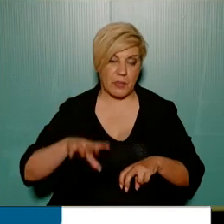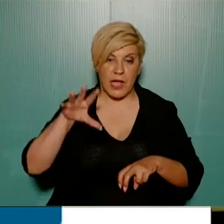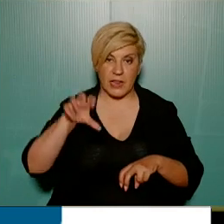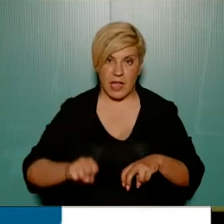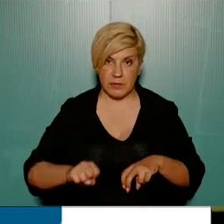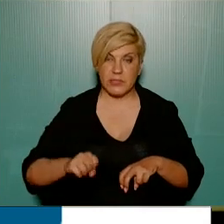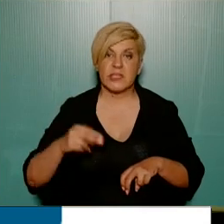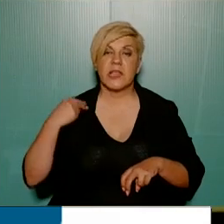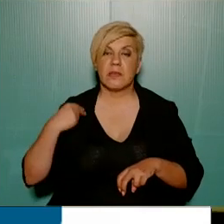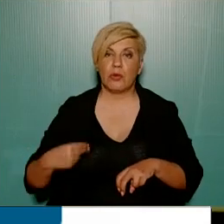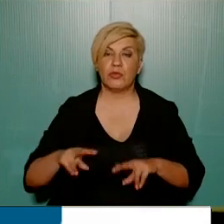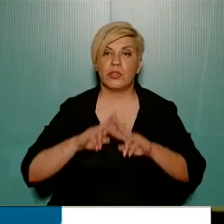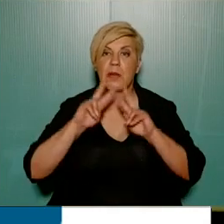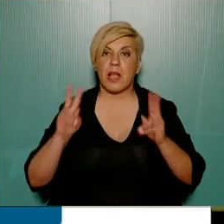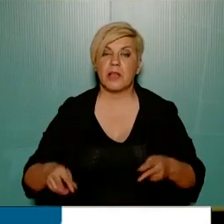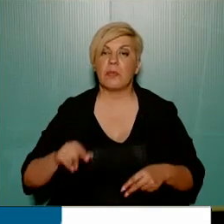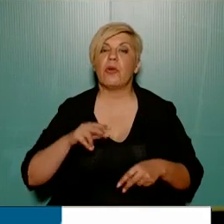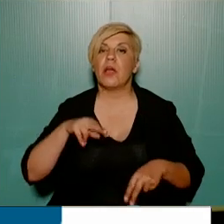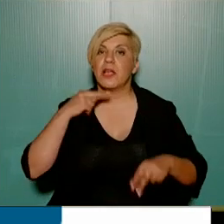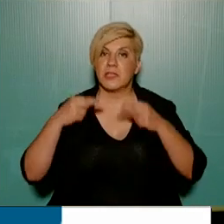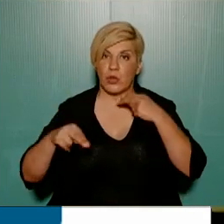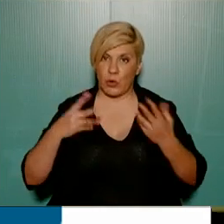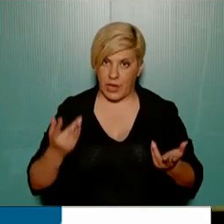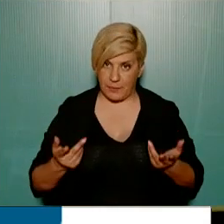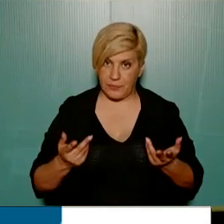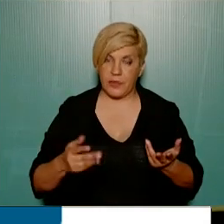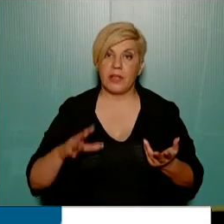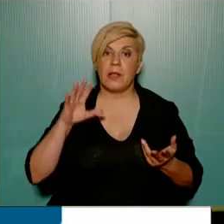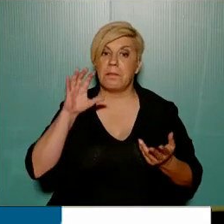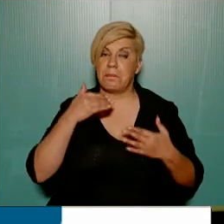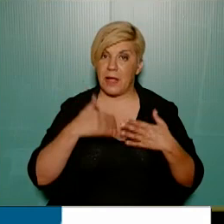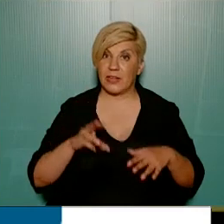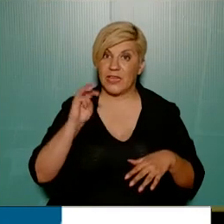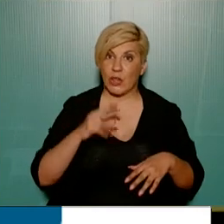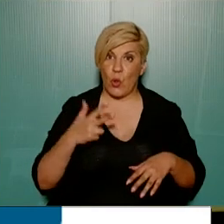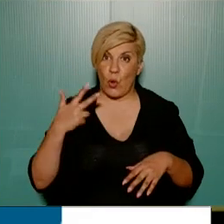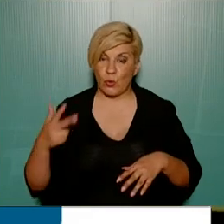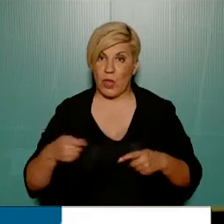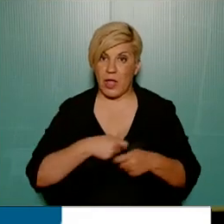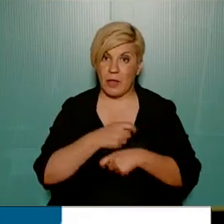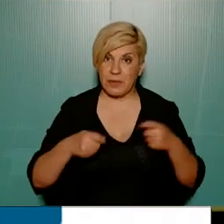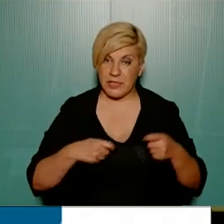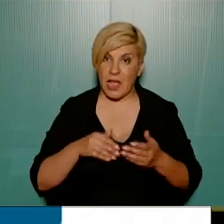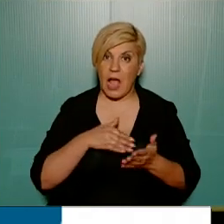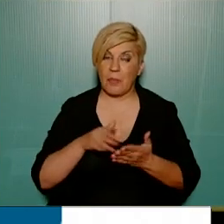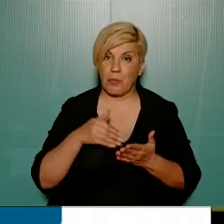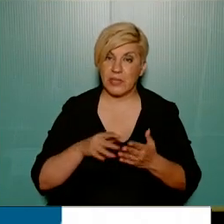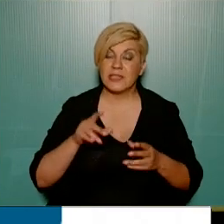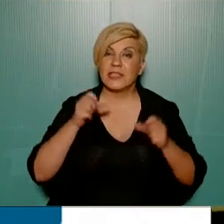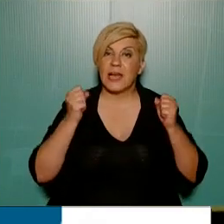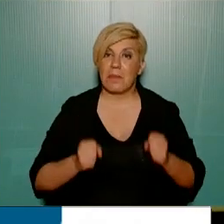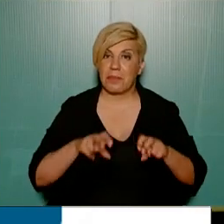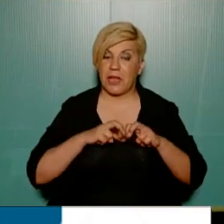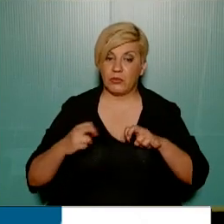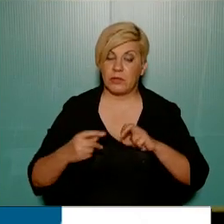κοινού χρήσης χώρου σε καταστήματα υγειονομικού ενδιαφέροντος. Έλαβαν χώρα 38 επιχειρήσεις απομάκρυσης